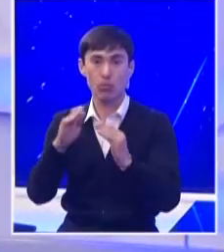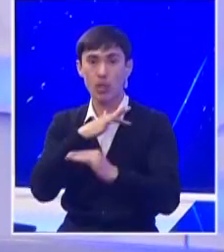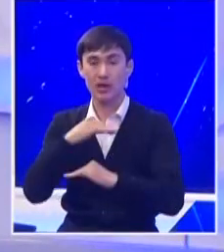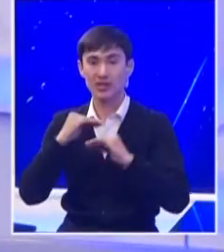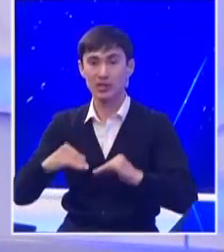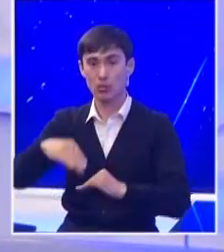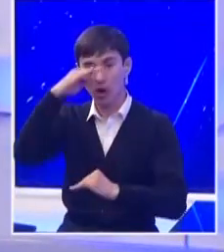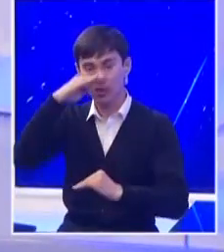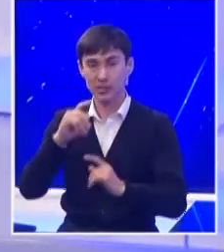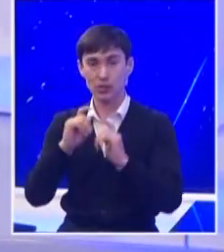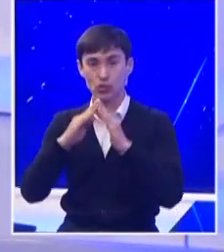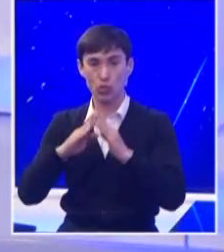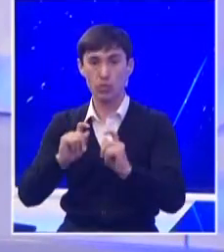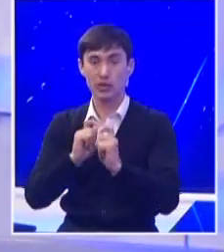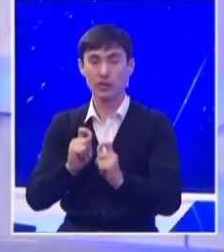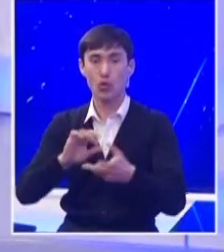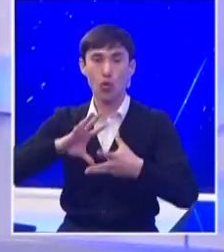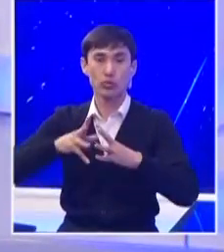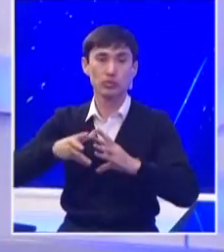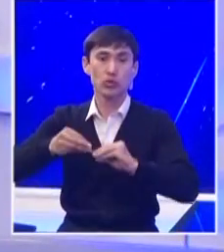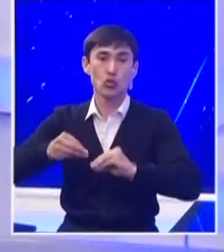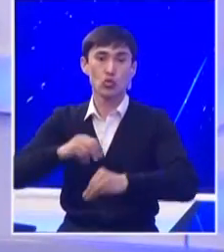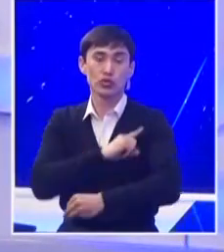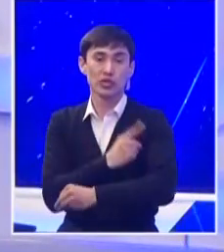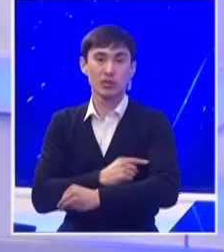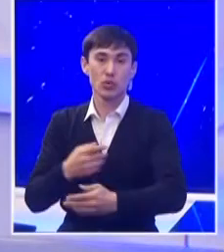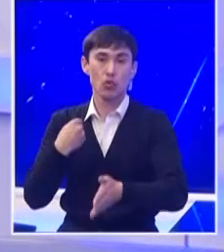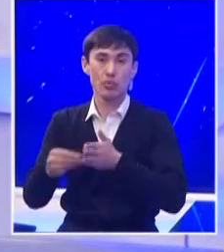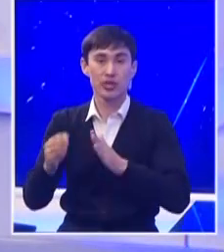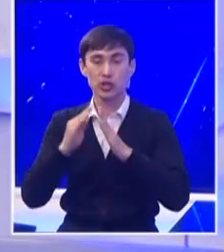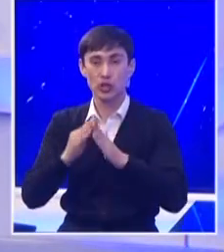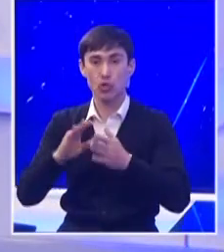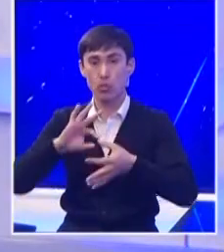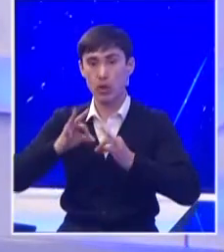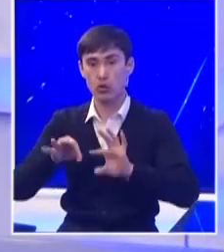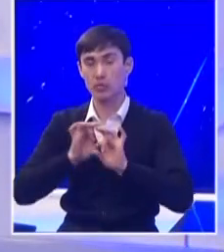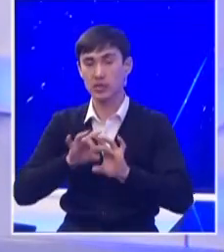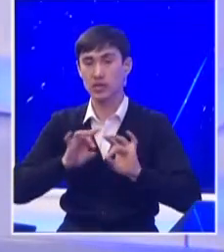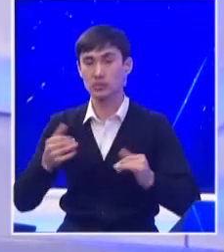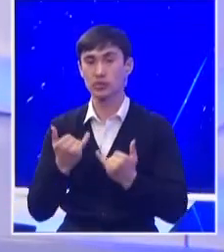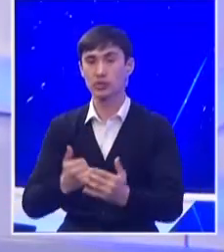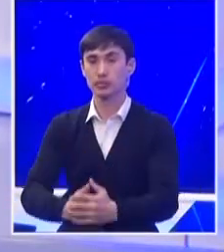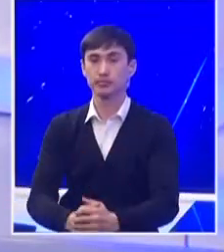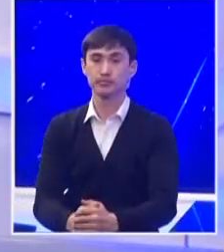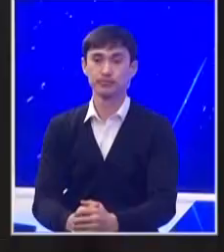многодетного отца-одиночки. Общими усилиями ему приобрели жилье. Подробнее в нашем следующем сюжете.